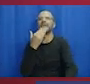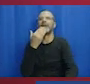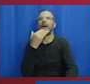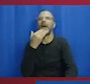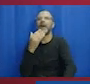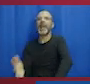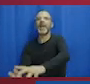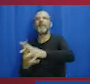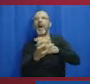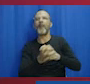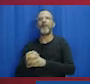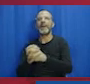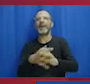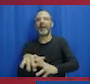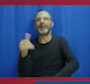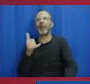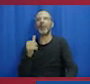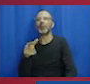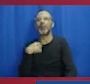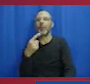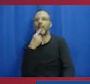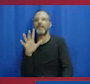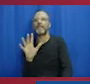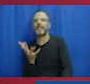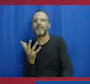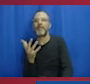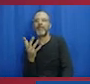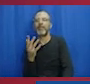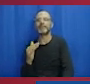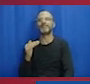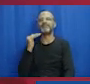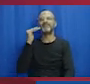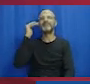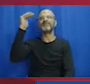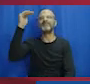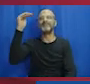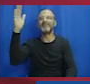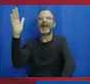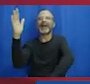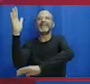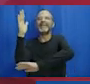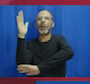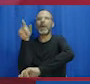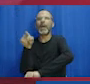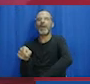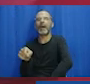عضو كنيست اليوم وفي الليكون صحيح، اللي هو بقول عن الفوقية أنه الدولة هي دولة